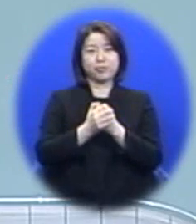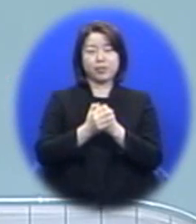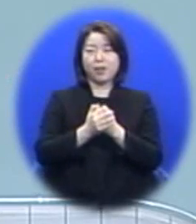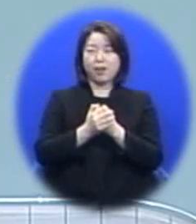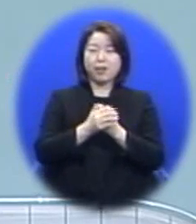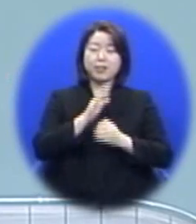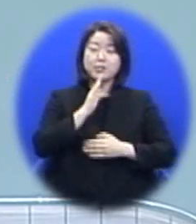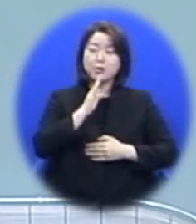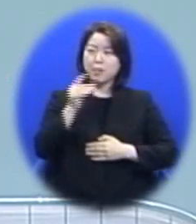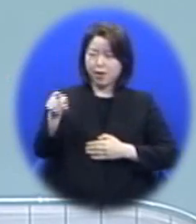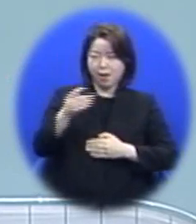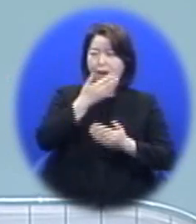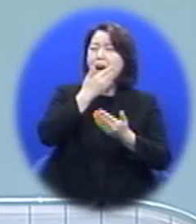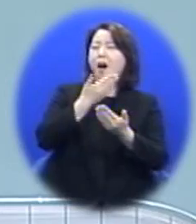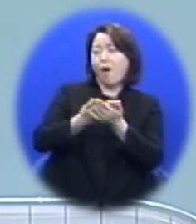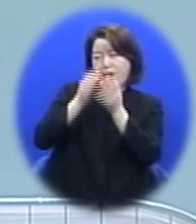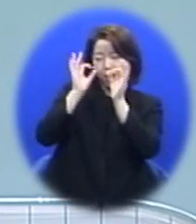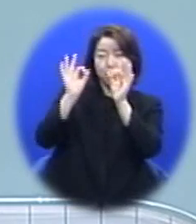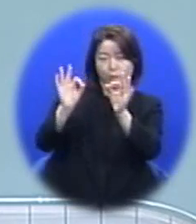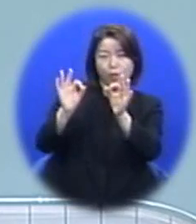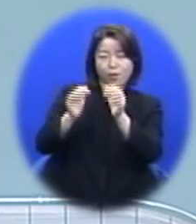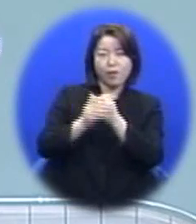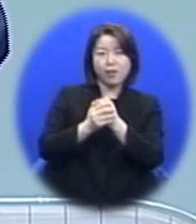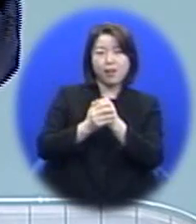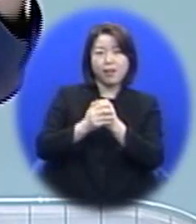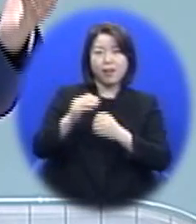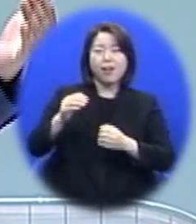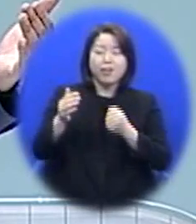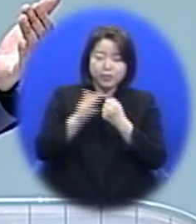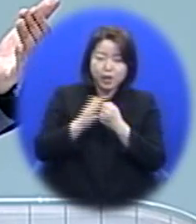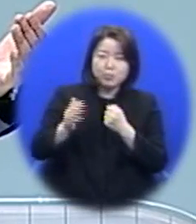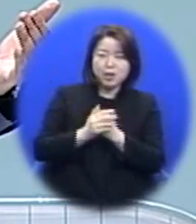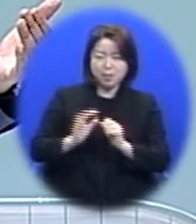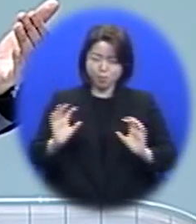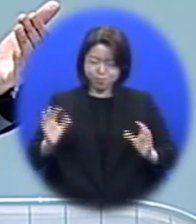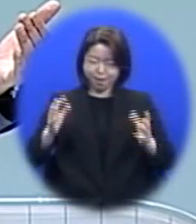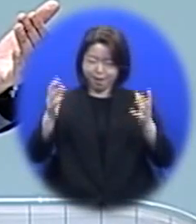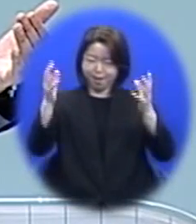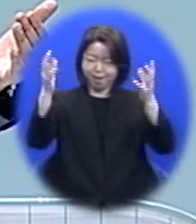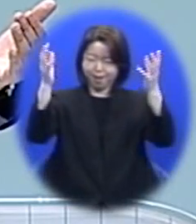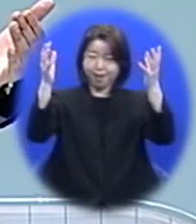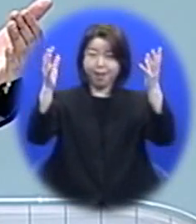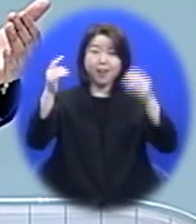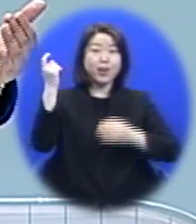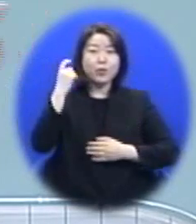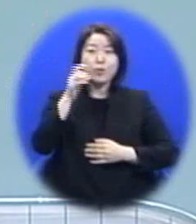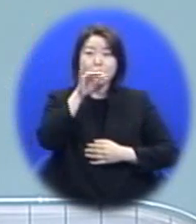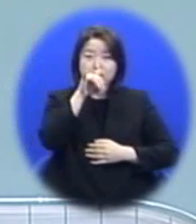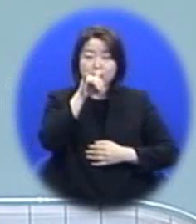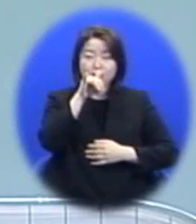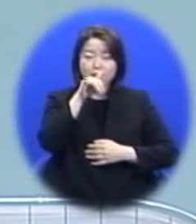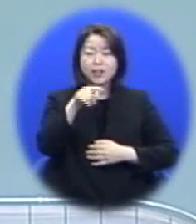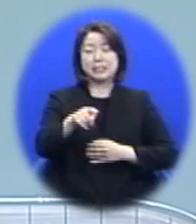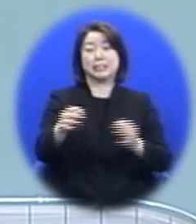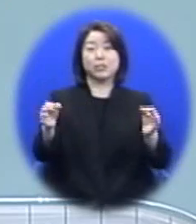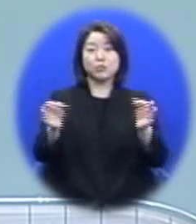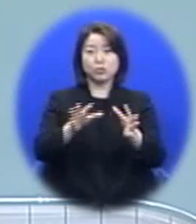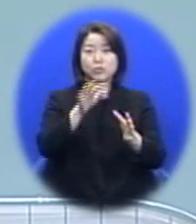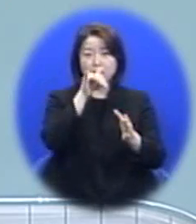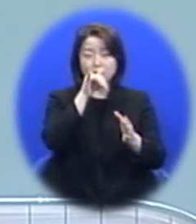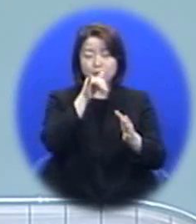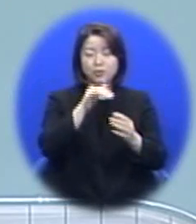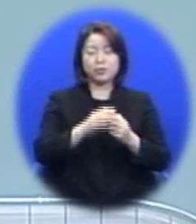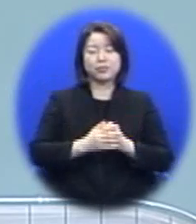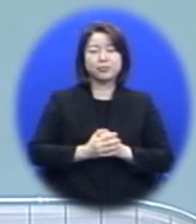너무 귀해 보이는 그리고 우레와 같은 박수 소리와 환호가 들리는 그런